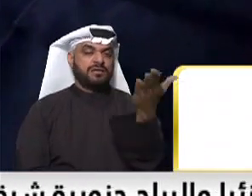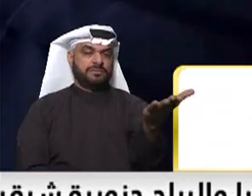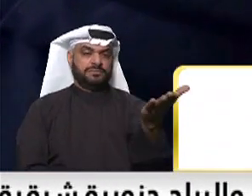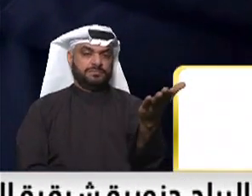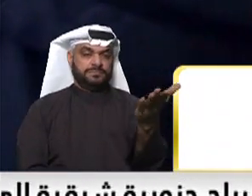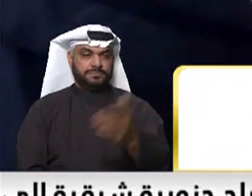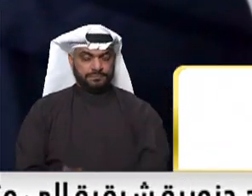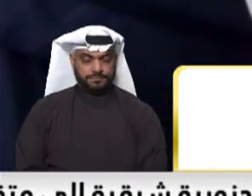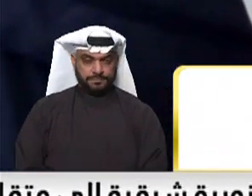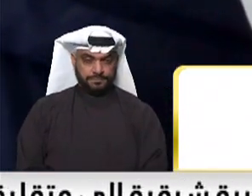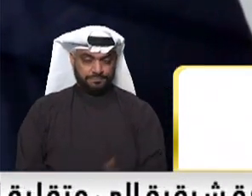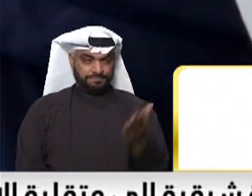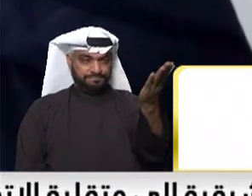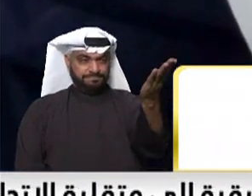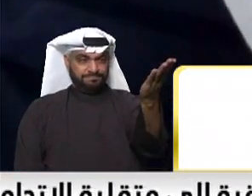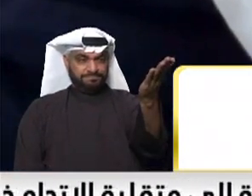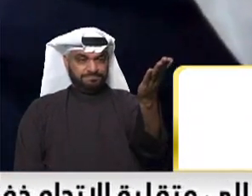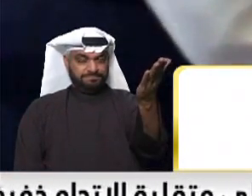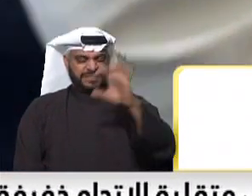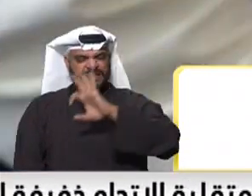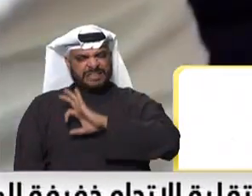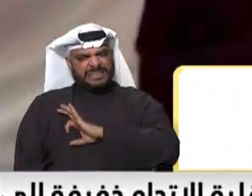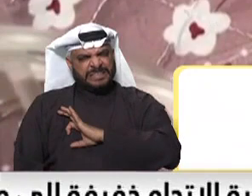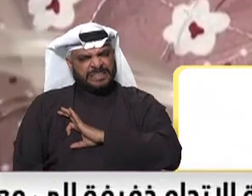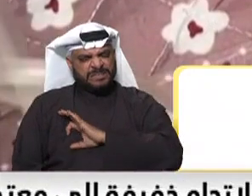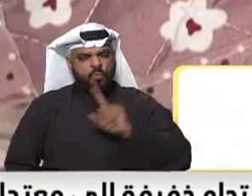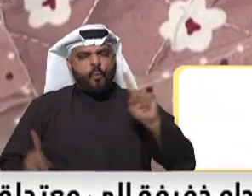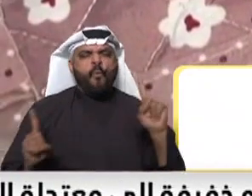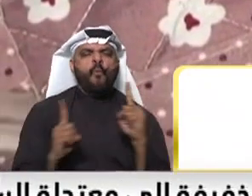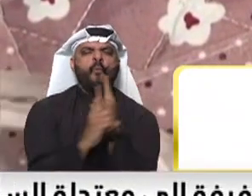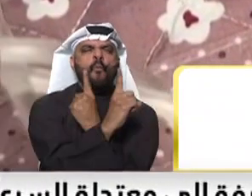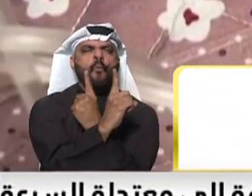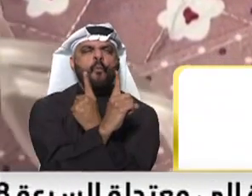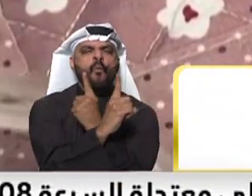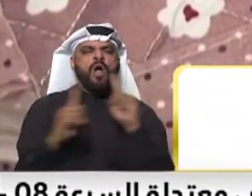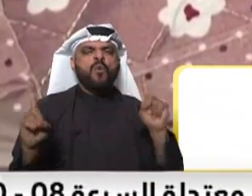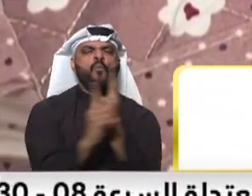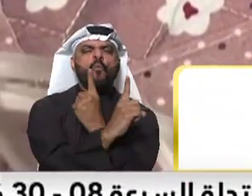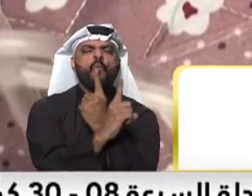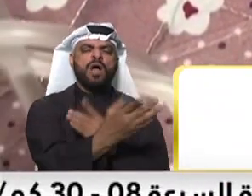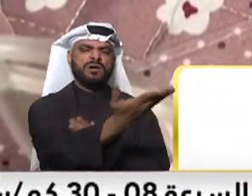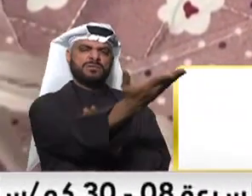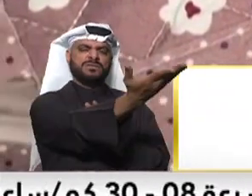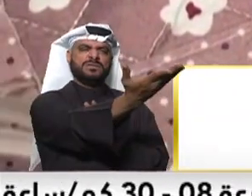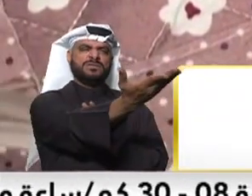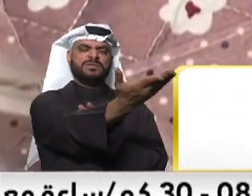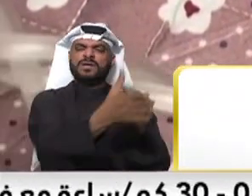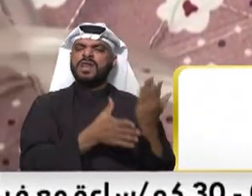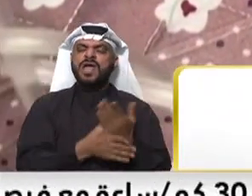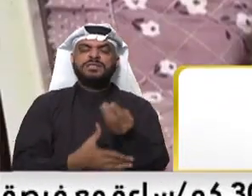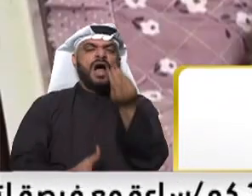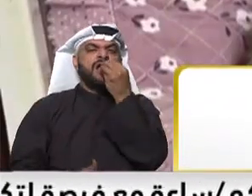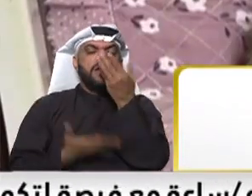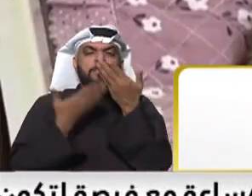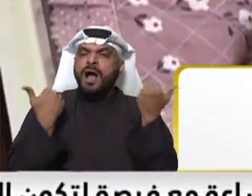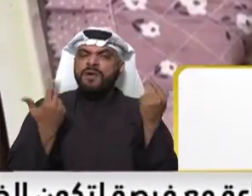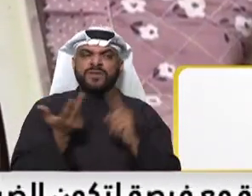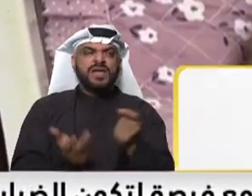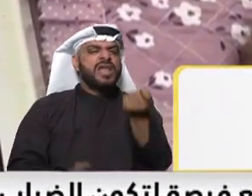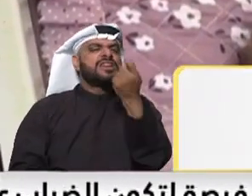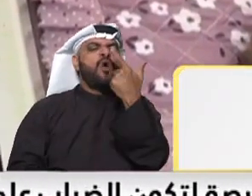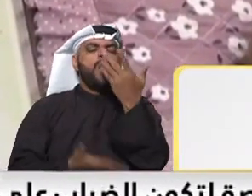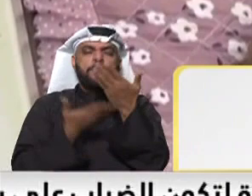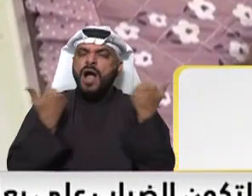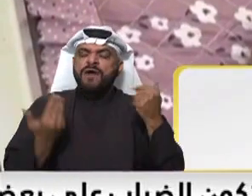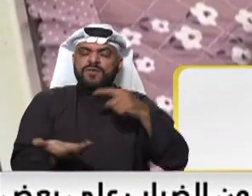تكميليه في غزه الحياه والموت متداخلان قد يحل احدهما عوضا عن الاخر بلمح